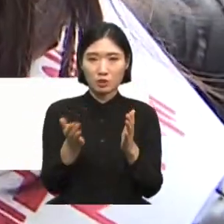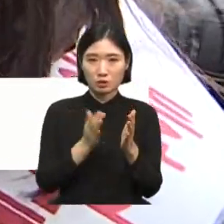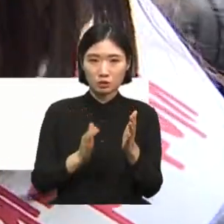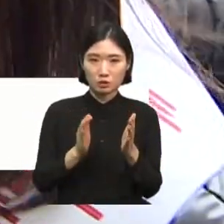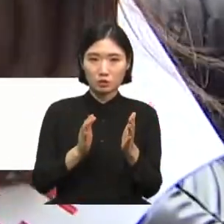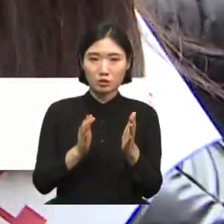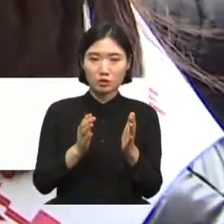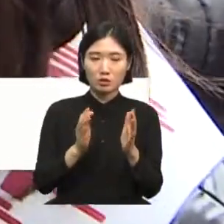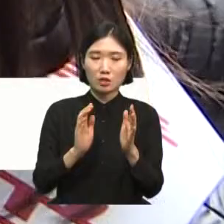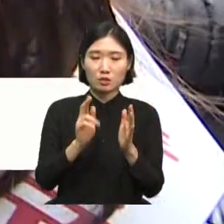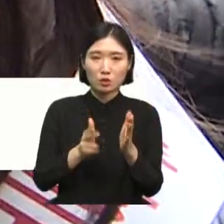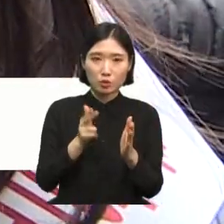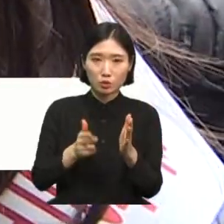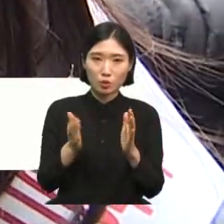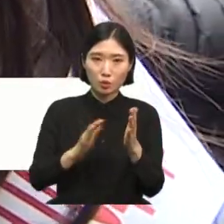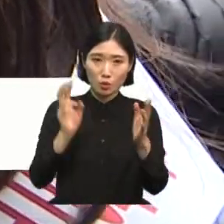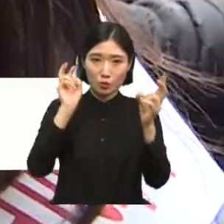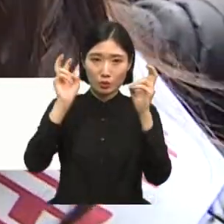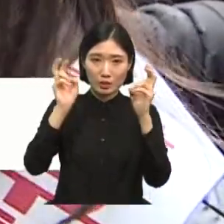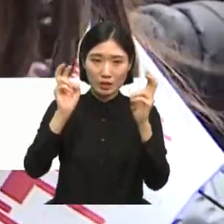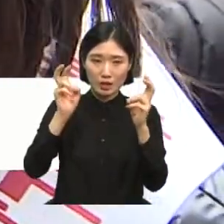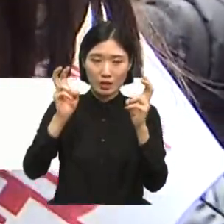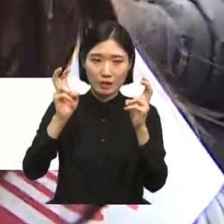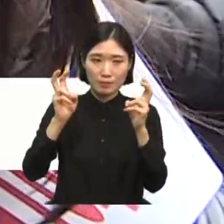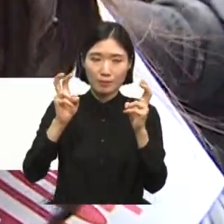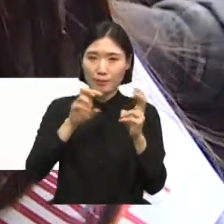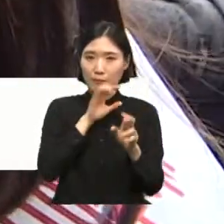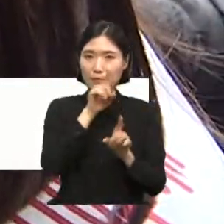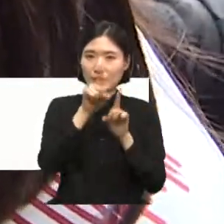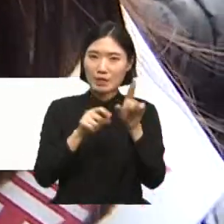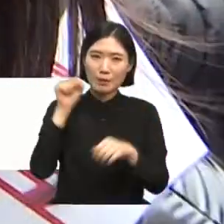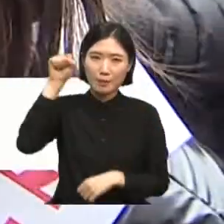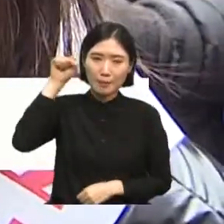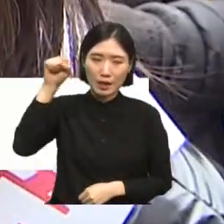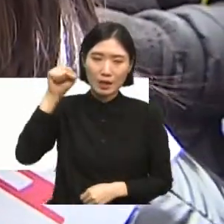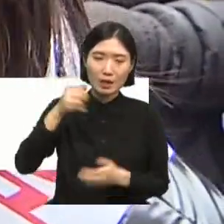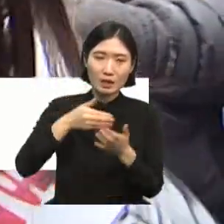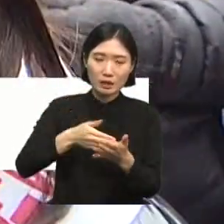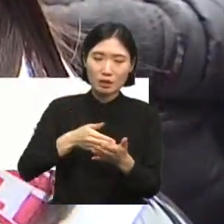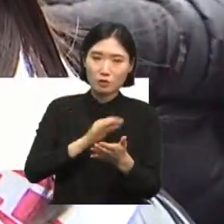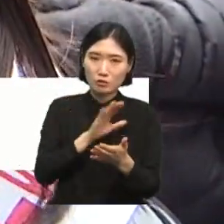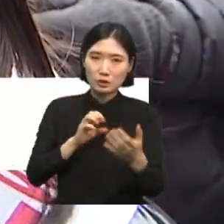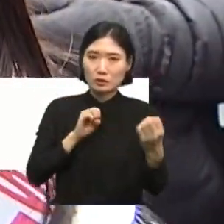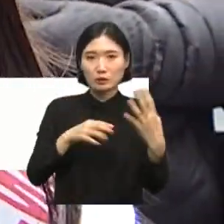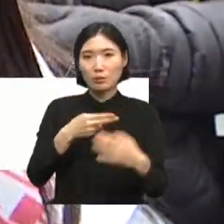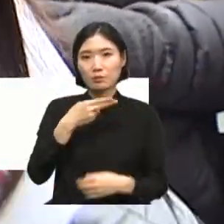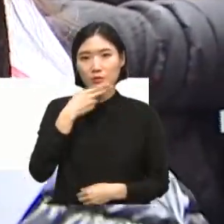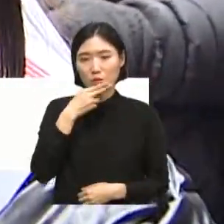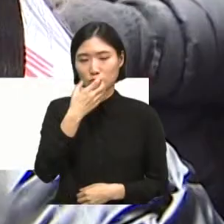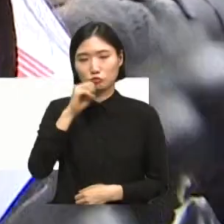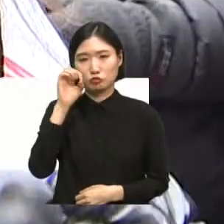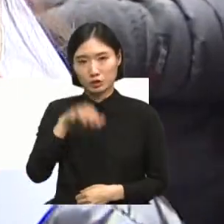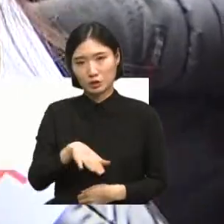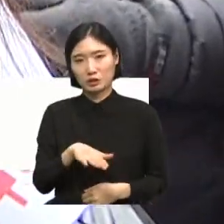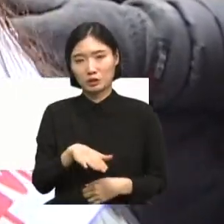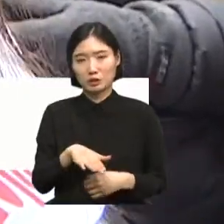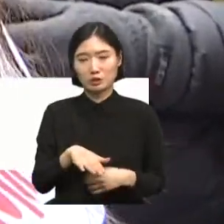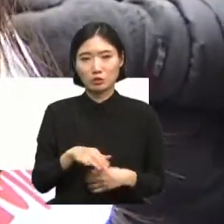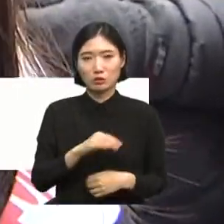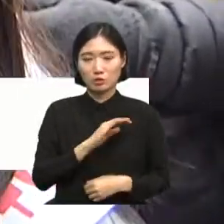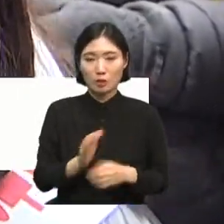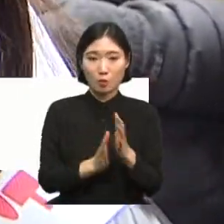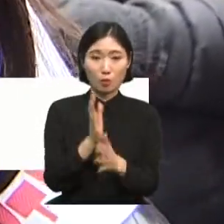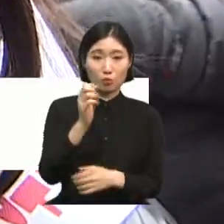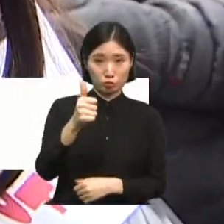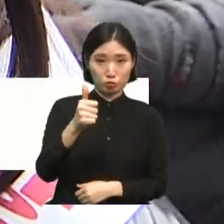국가철도공단에 민원을 많이 제기했는데 들어주지 않고 저희 의견을 무시하고 그래서 여기 서울철도공단